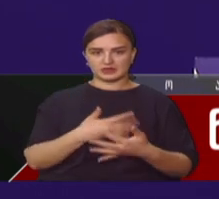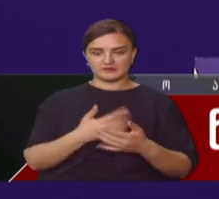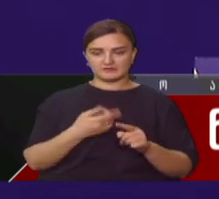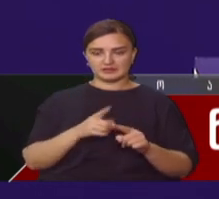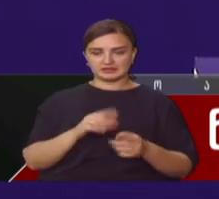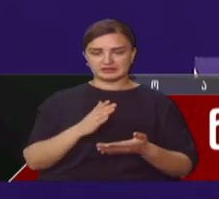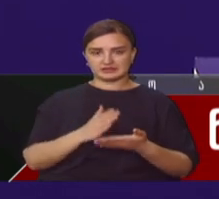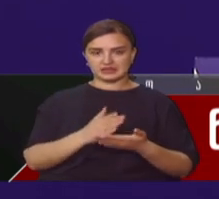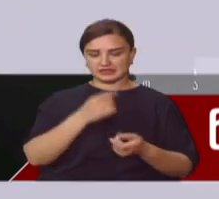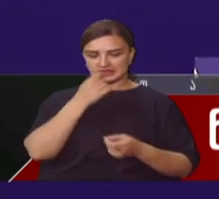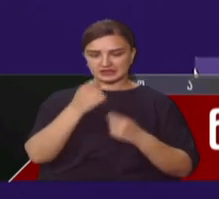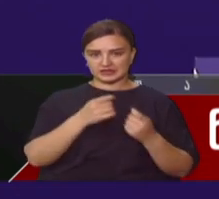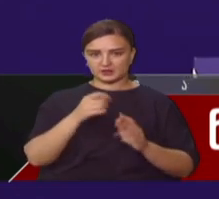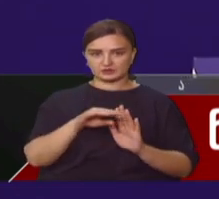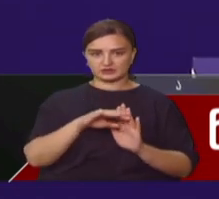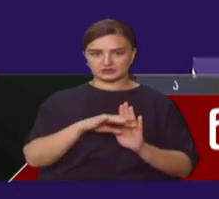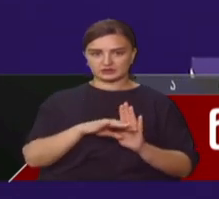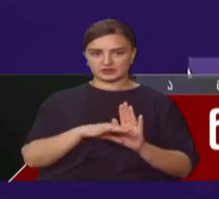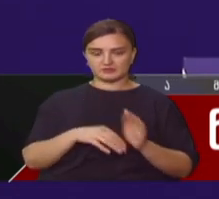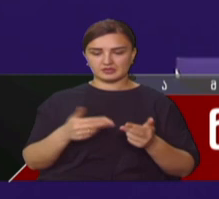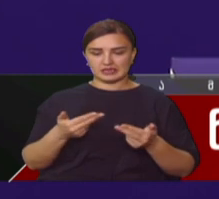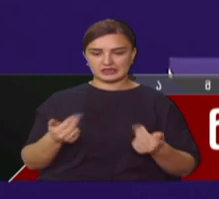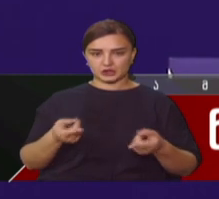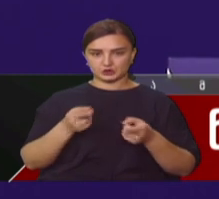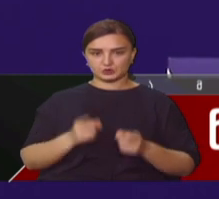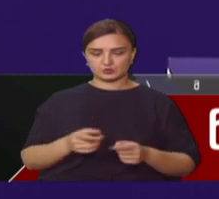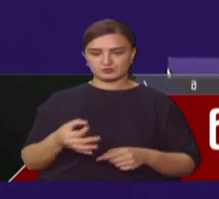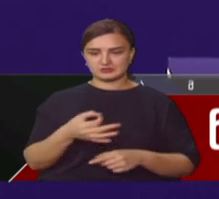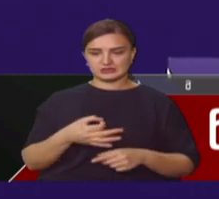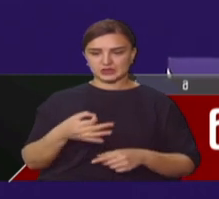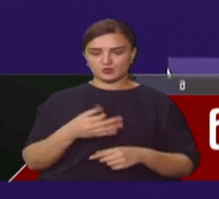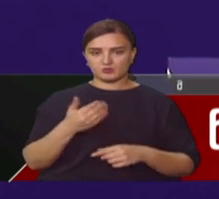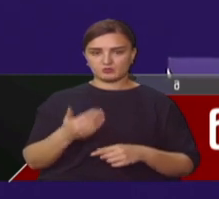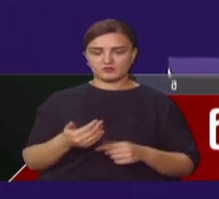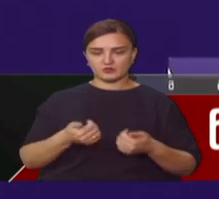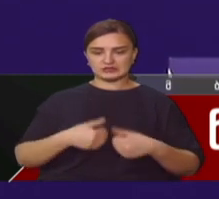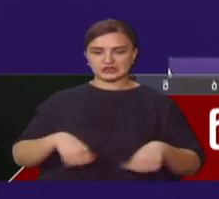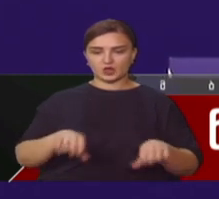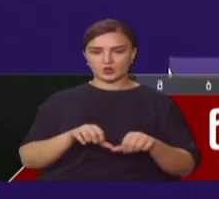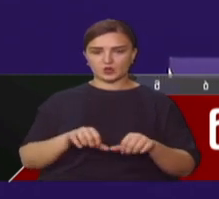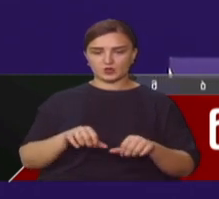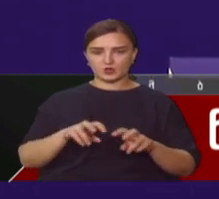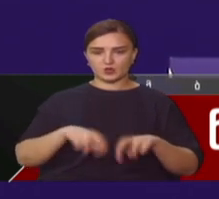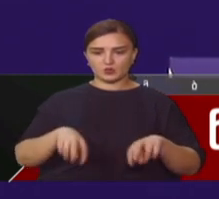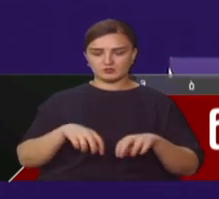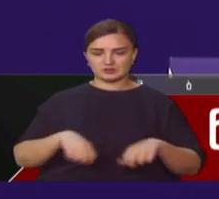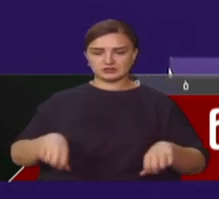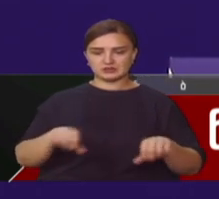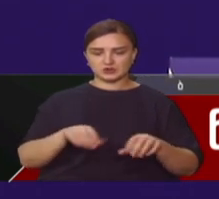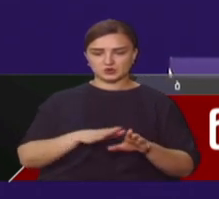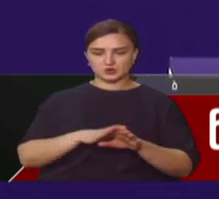არის ძალიან დეტალური სქემა, რომელიც ადასტურებს, რომ საუბნო კომისიებში, საოლქო კომისიებში სრულად ეს